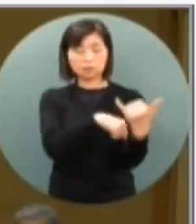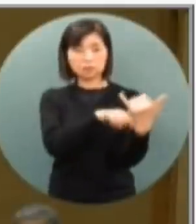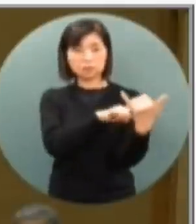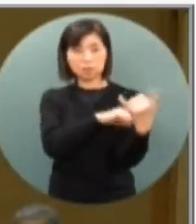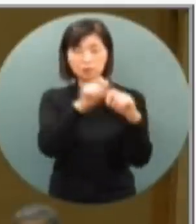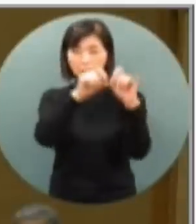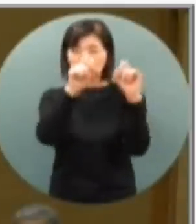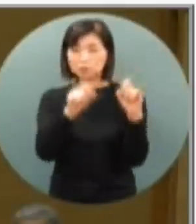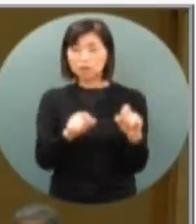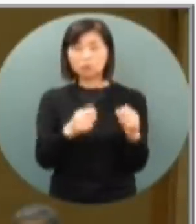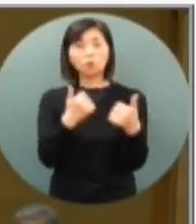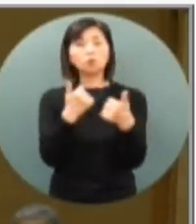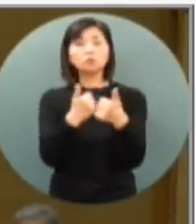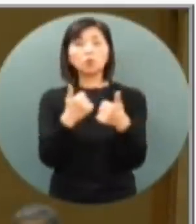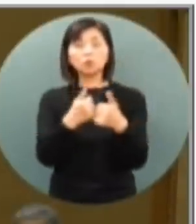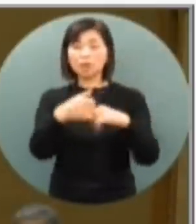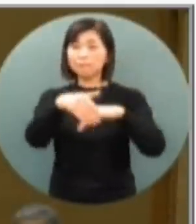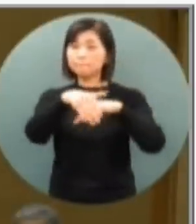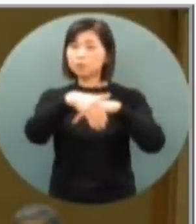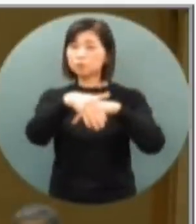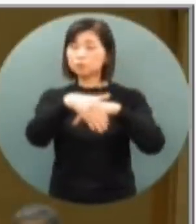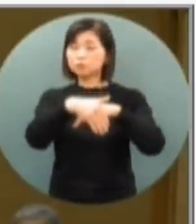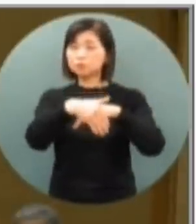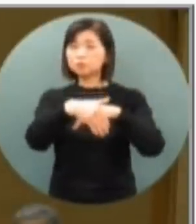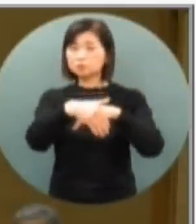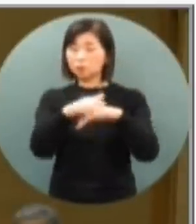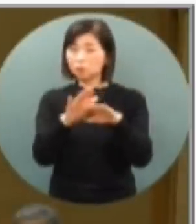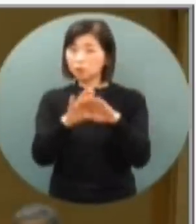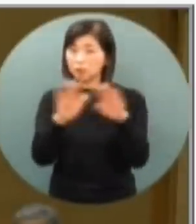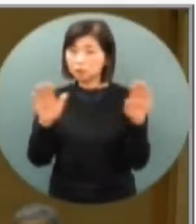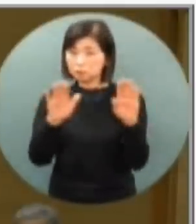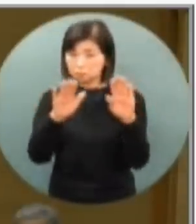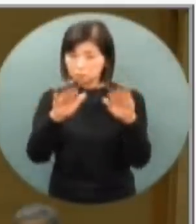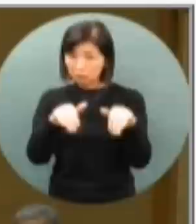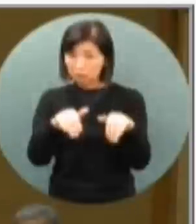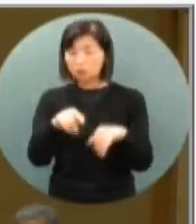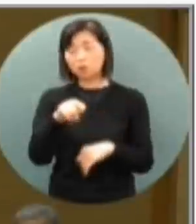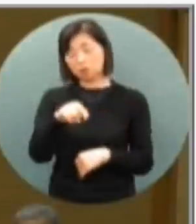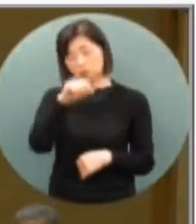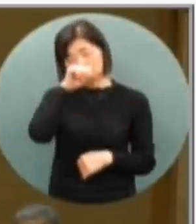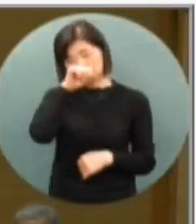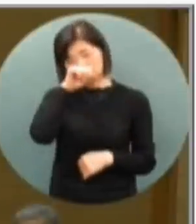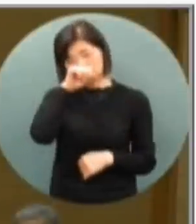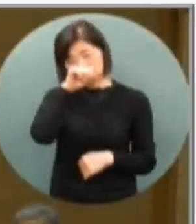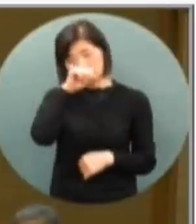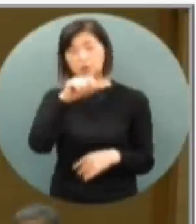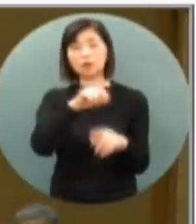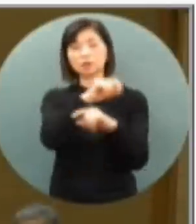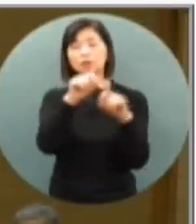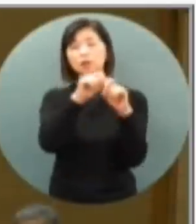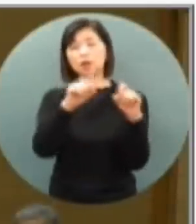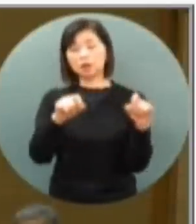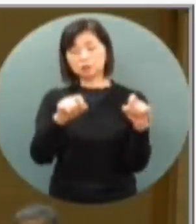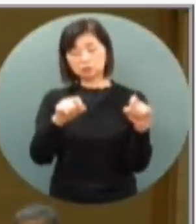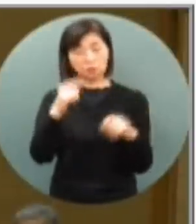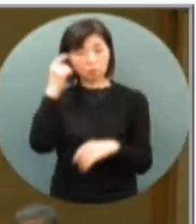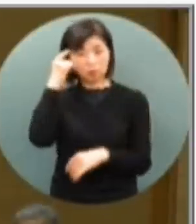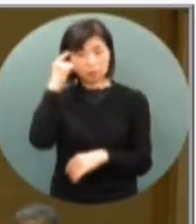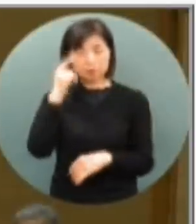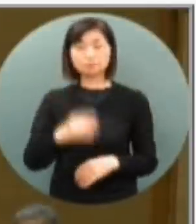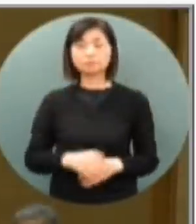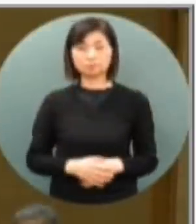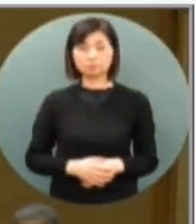相談窓口を、開設したということは大きな成果だろうというふうに思っています。